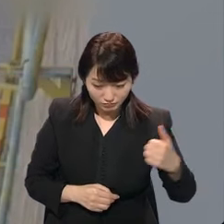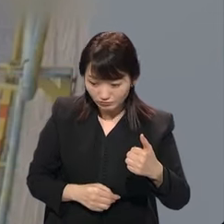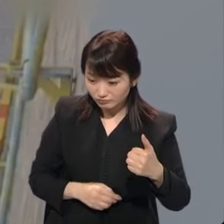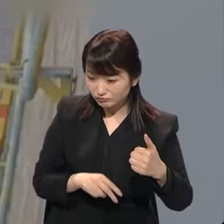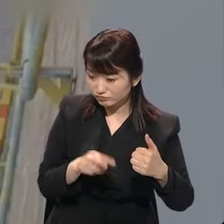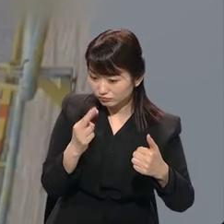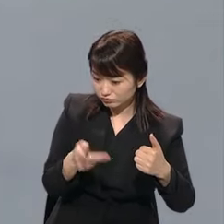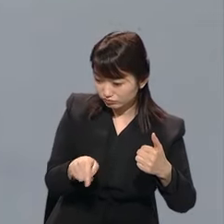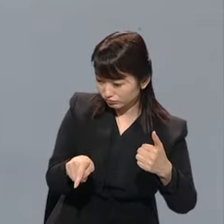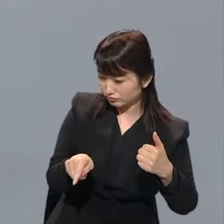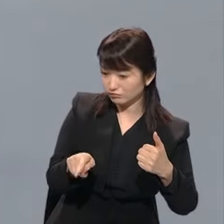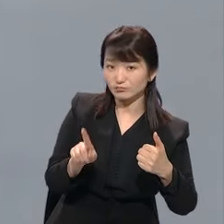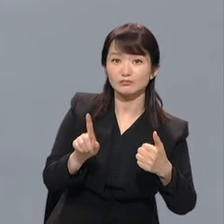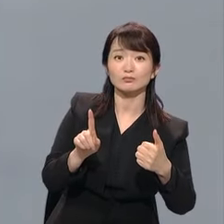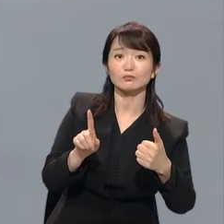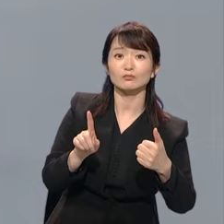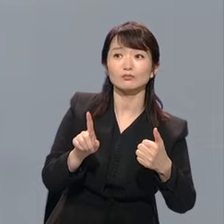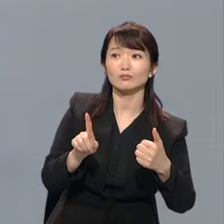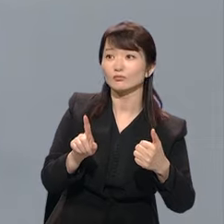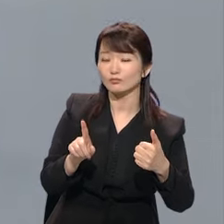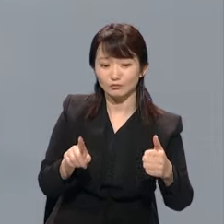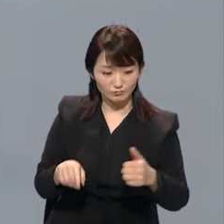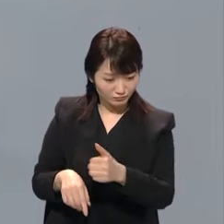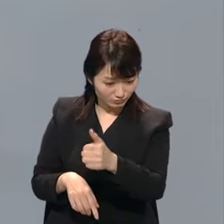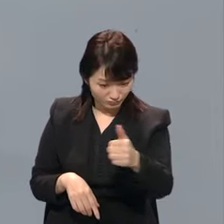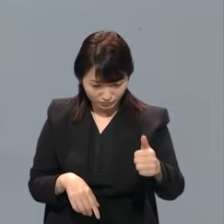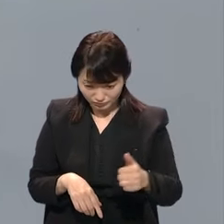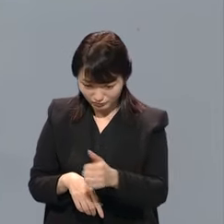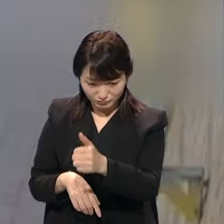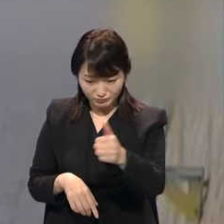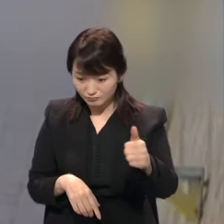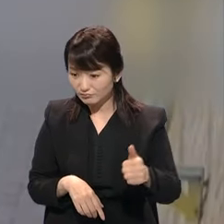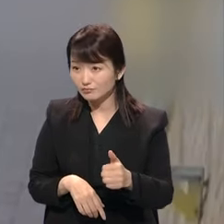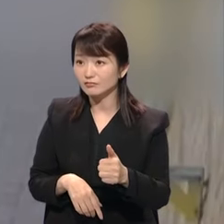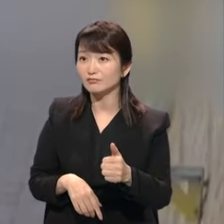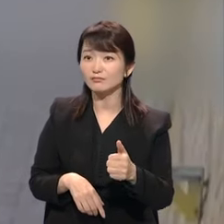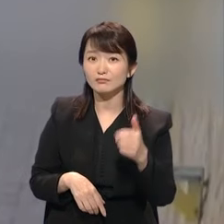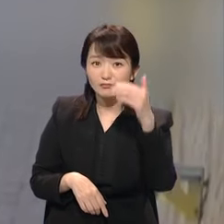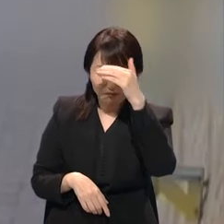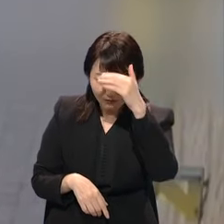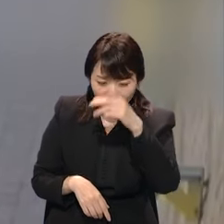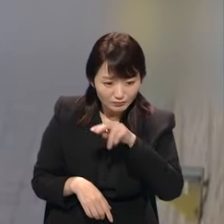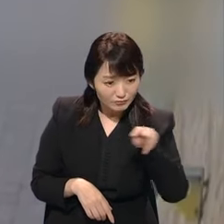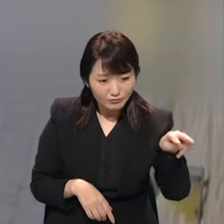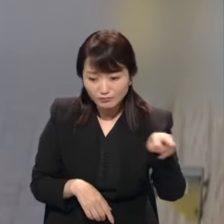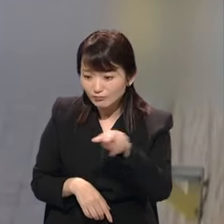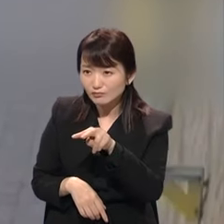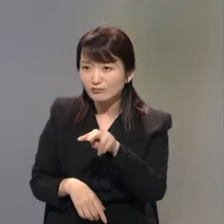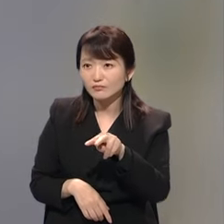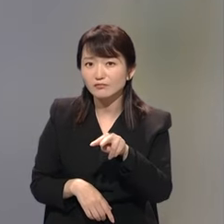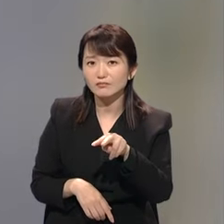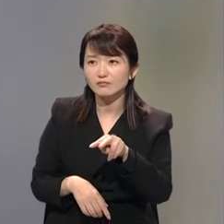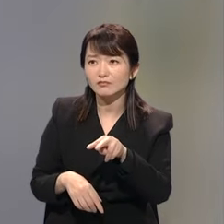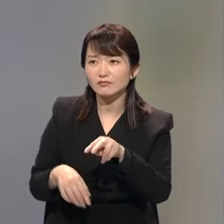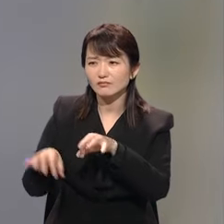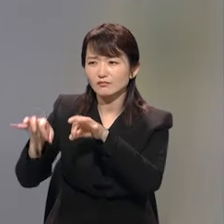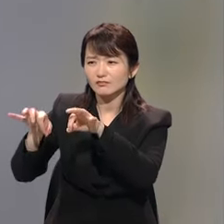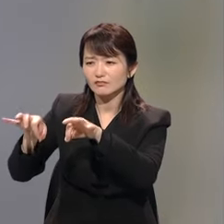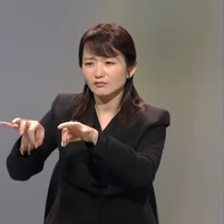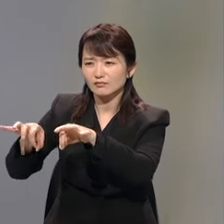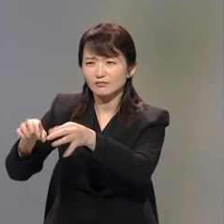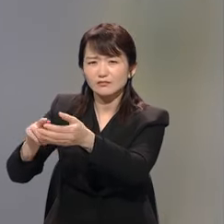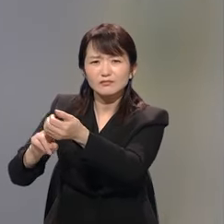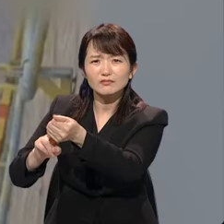남성은요. 온데간데 없어진 경운기에 이 제자리만 맴돌면서 두리번두리번 거립니다. 자, 얼마나 꼭꼭 숨었는지